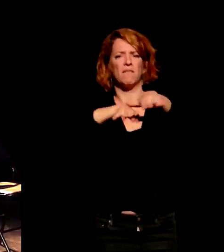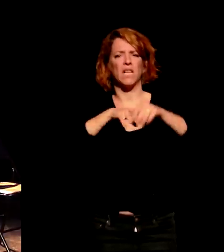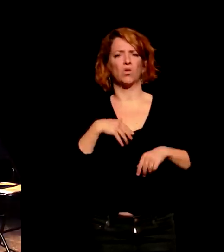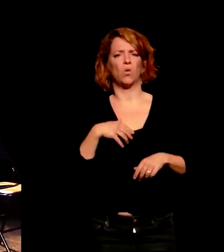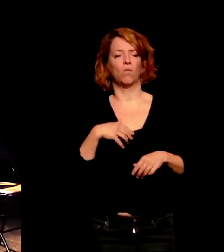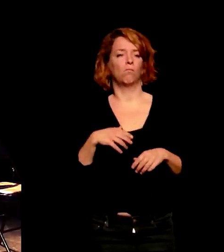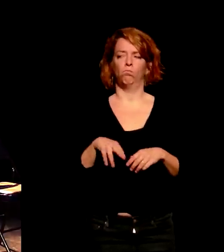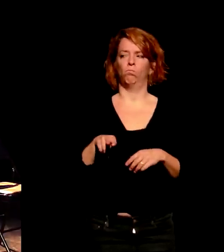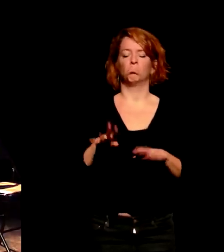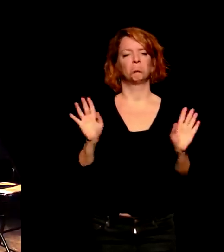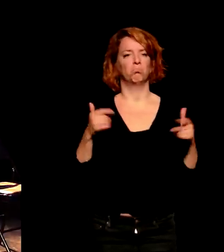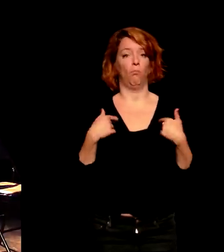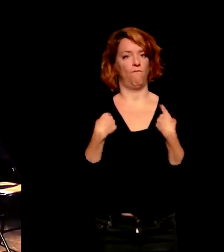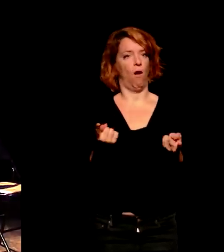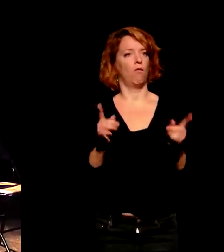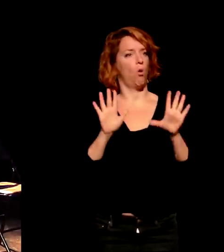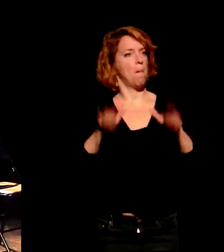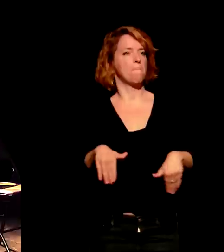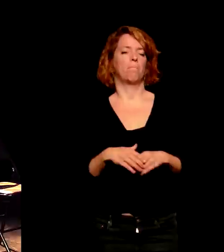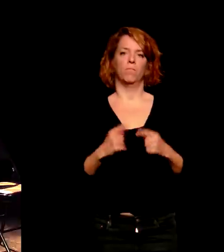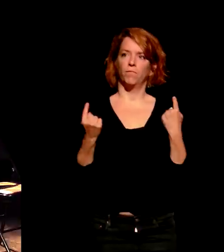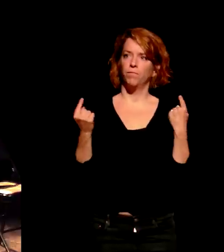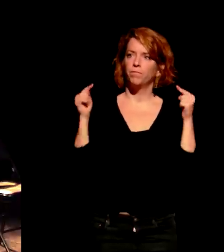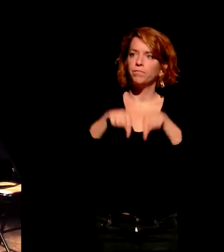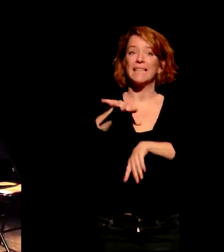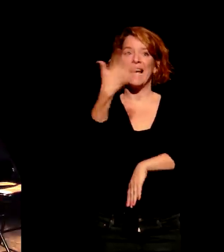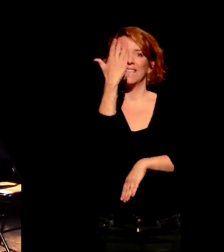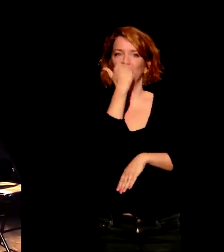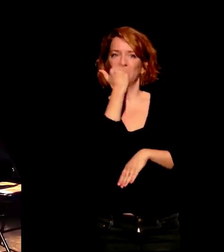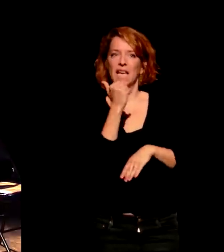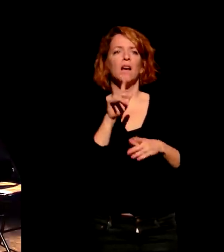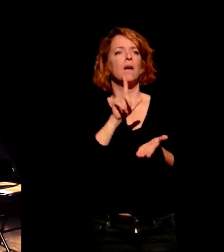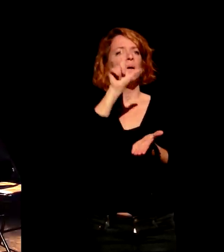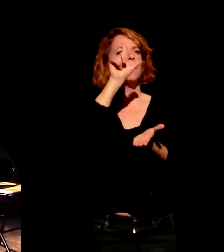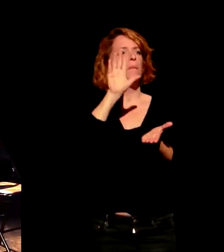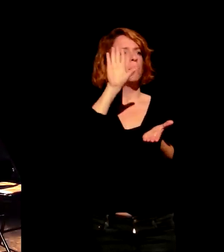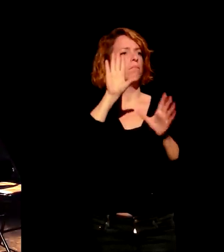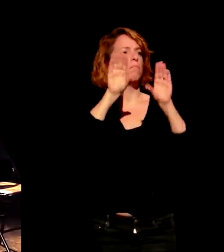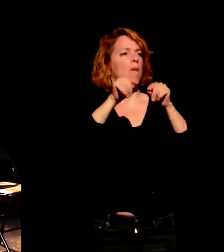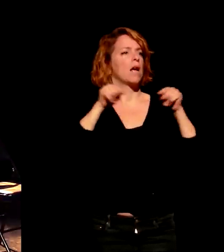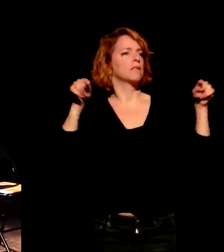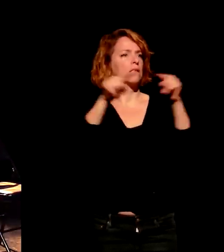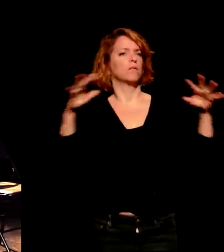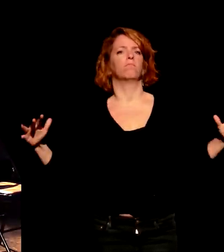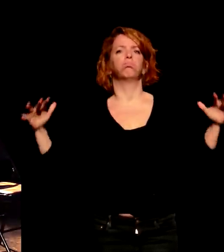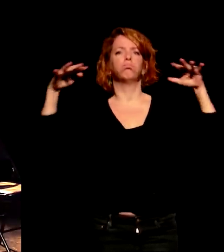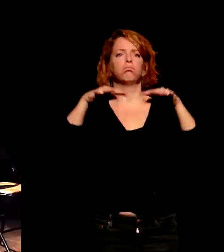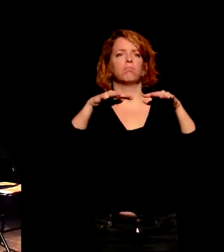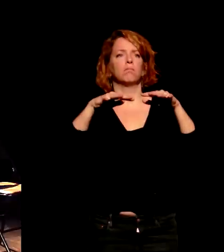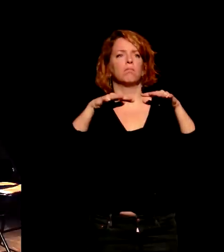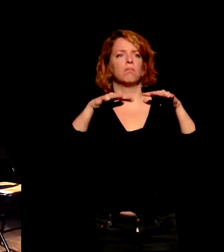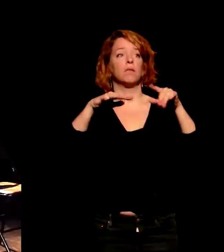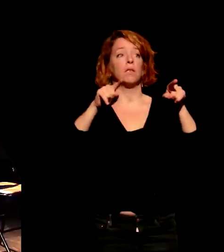même. Et donc j'arrive à la manifestation le 15 février, place du ralliement. Alors, je sais pas s'il y a des